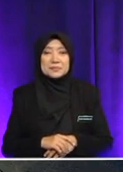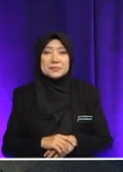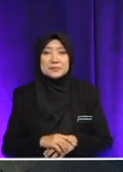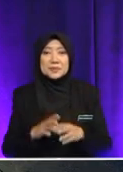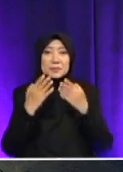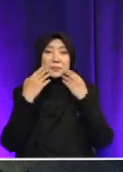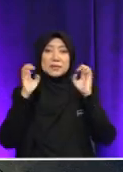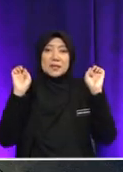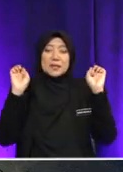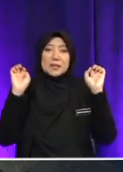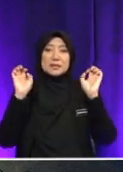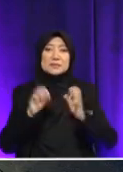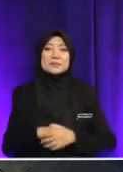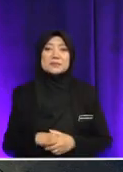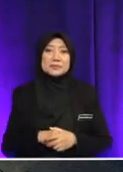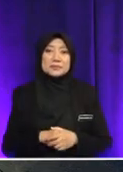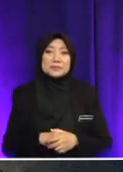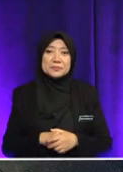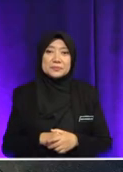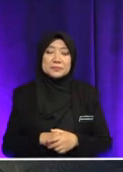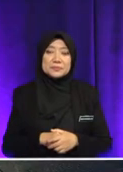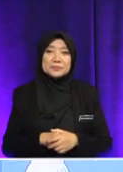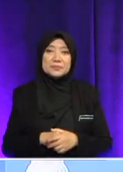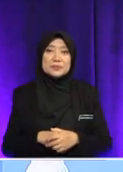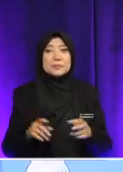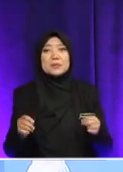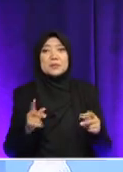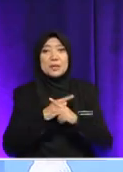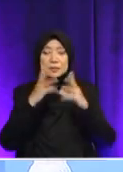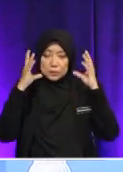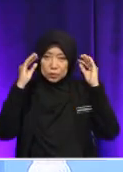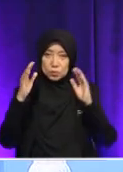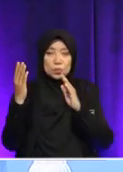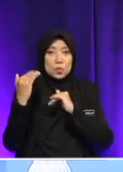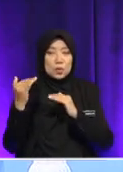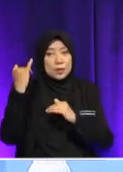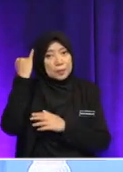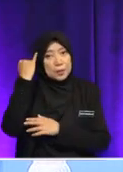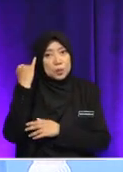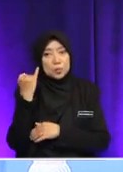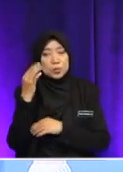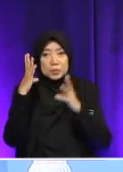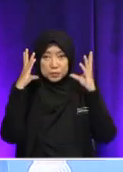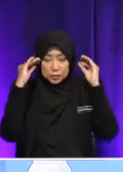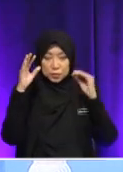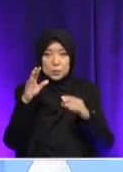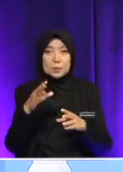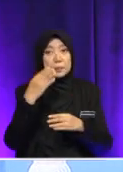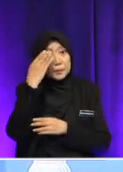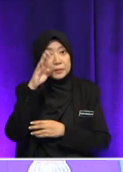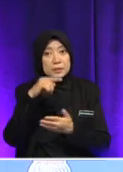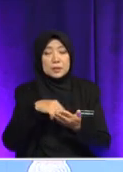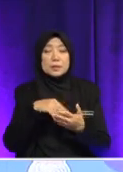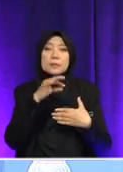ya alhamdulillah diharapkan ilmu yang saya ku harus curahkan kepada murid-muri memberi